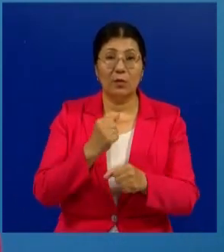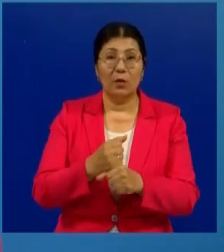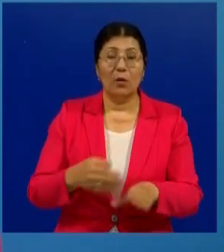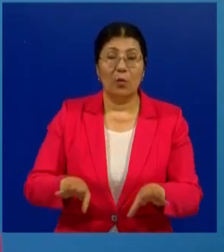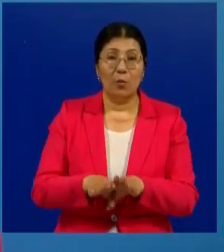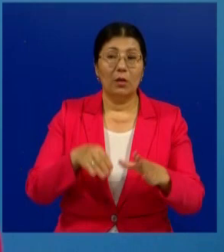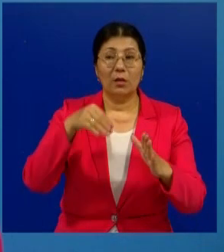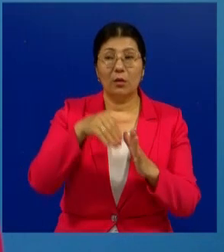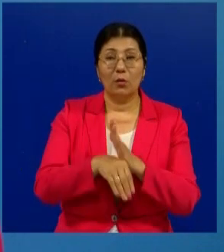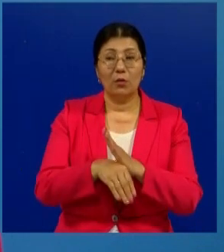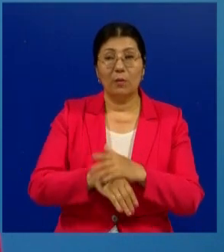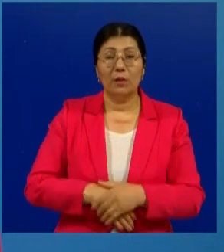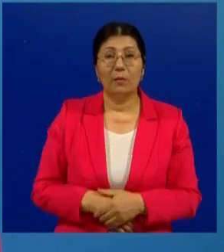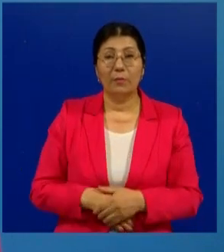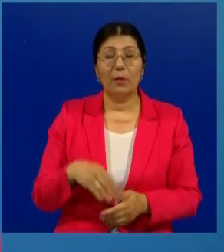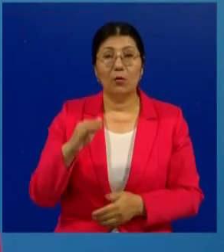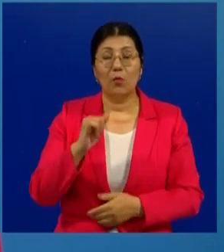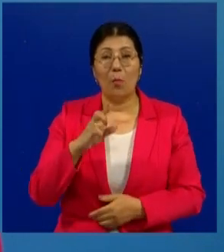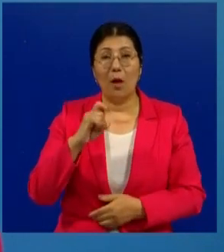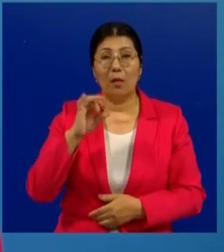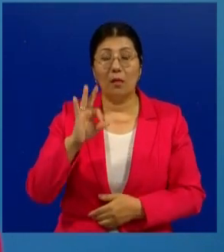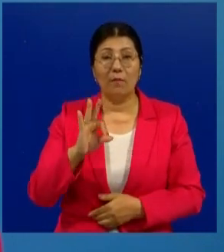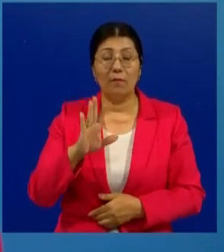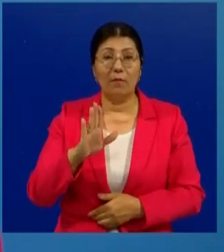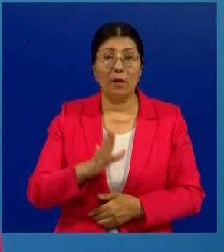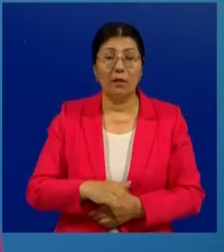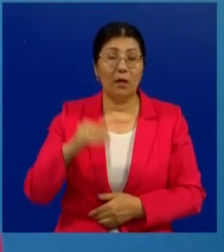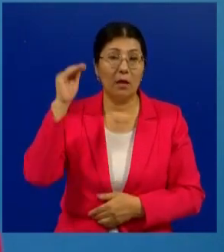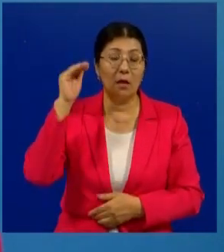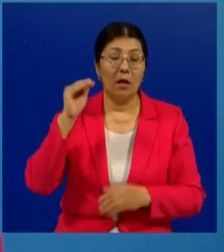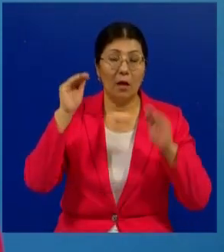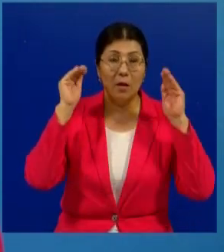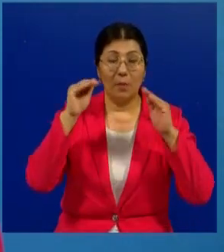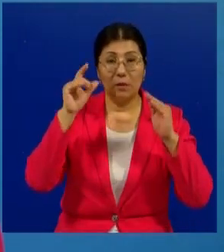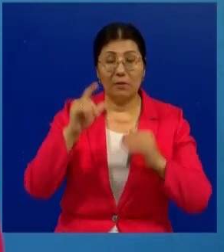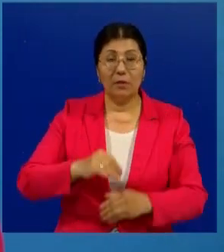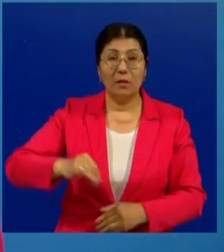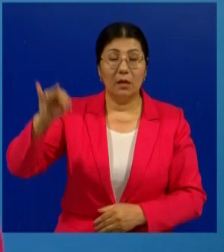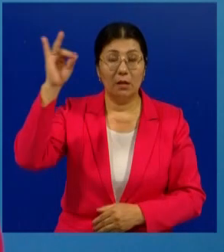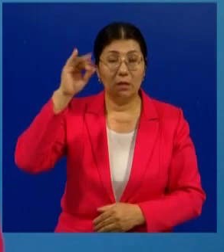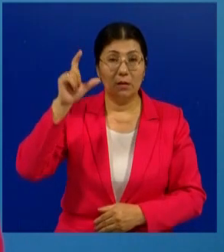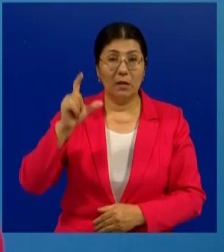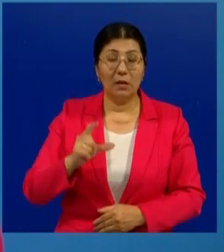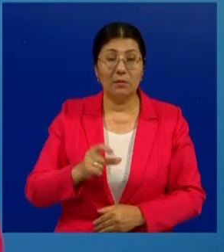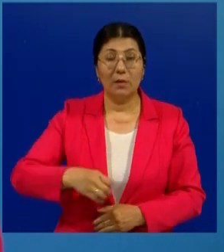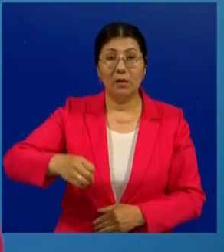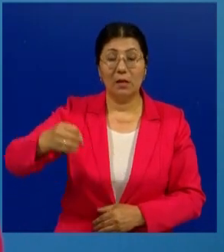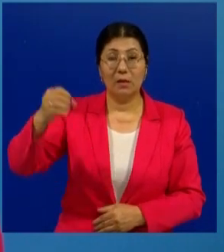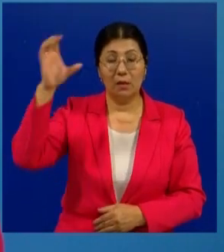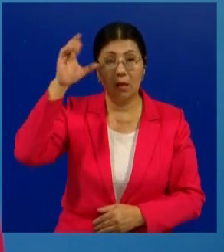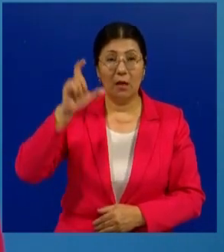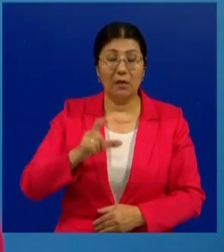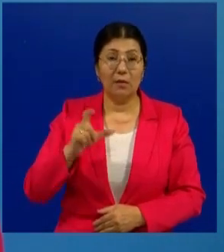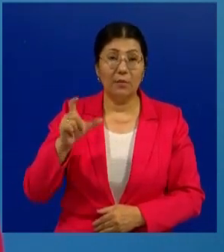Олардың құрамында мынау Құдайберген Жұбанов атындағы Ақтөбе өңірлік университетінің ғалымдары, тарихшылар, мектептегі тарих пәні